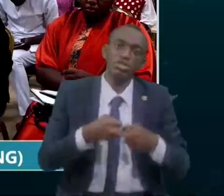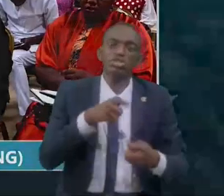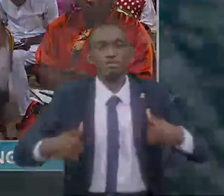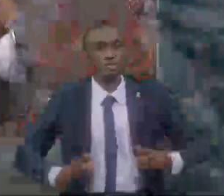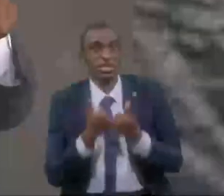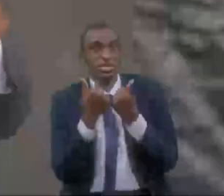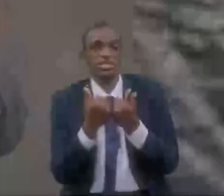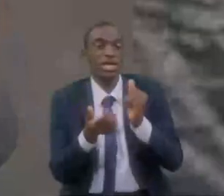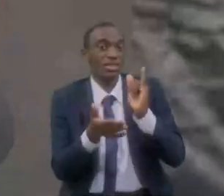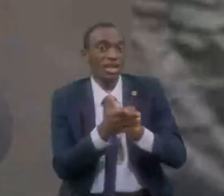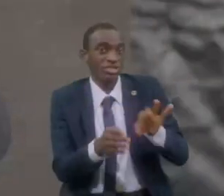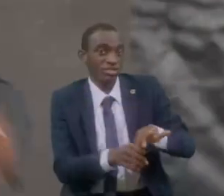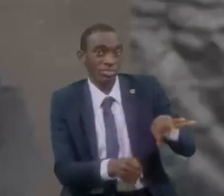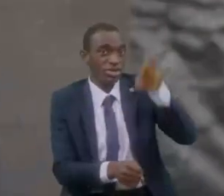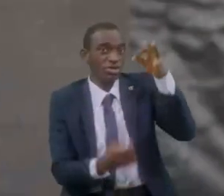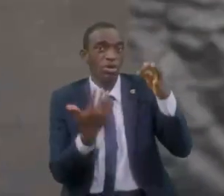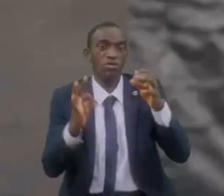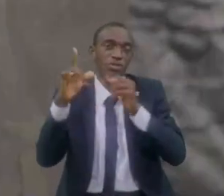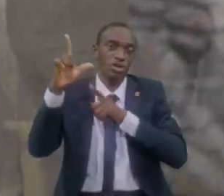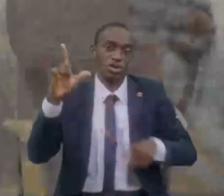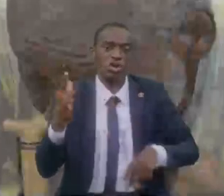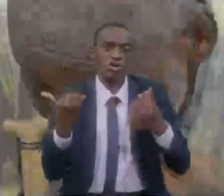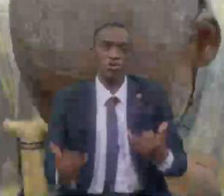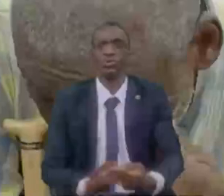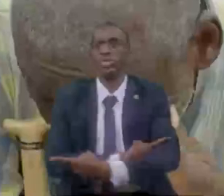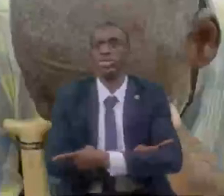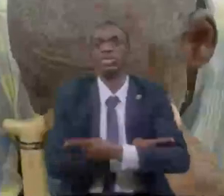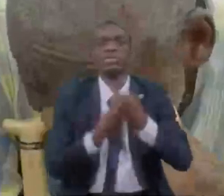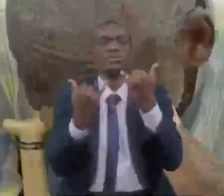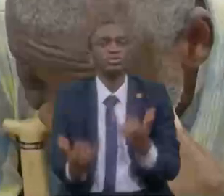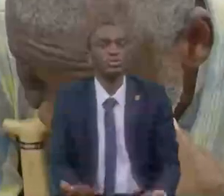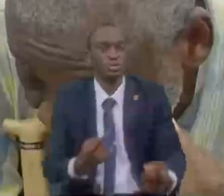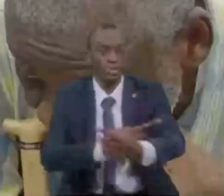esprit du Seigneur aujourd'hui, il dit aujourd'hui,